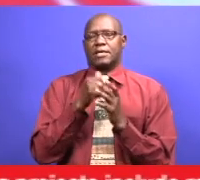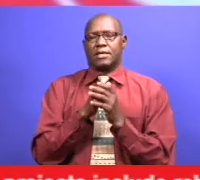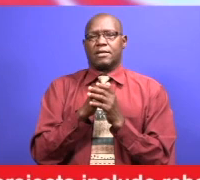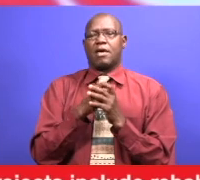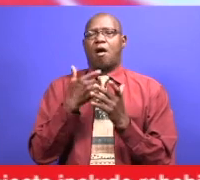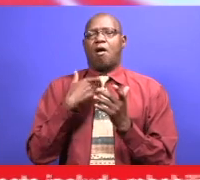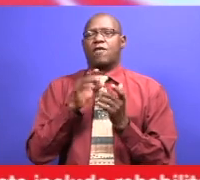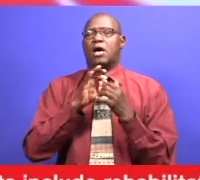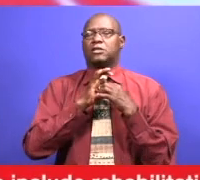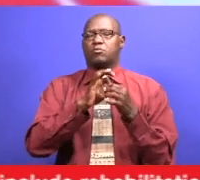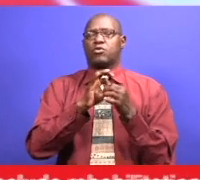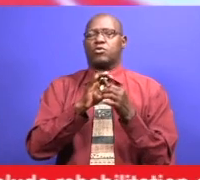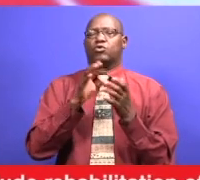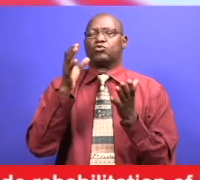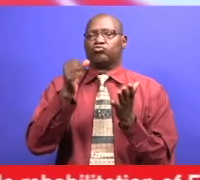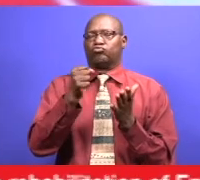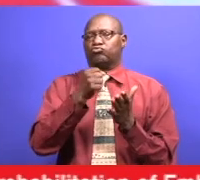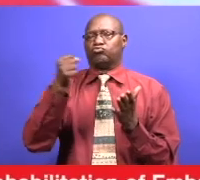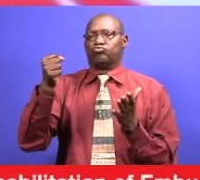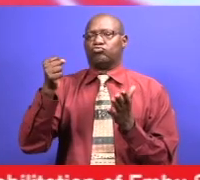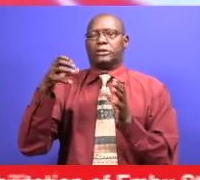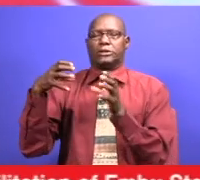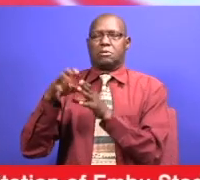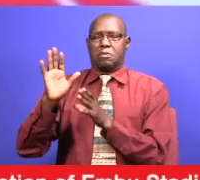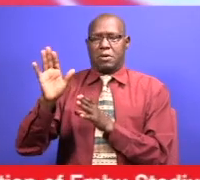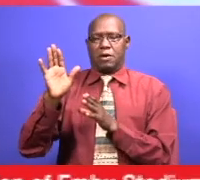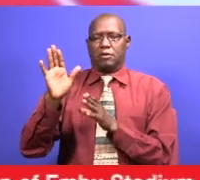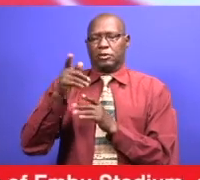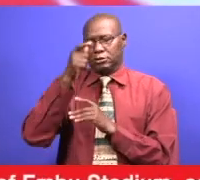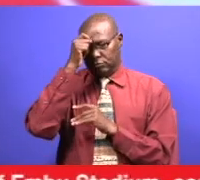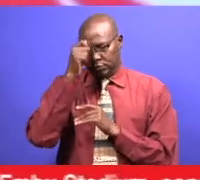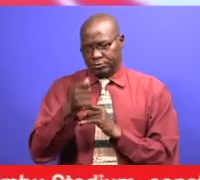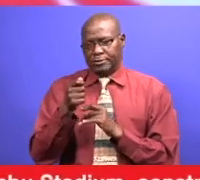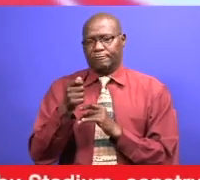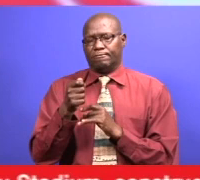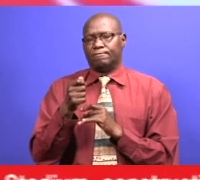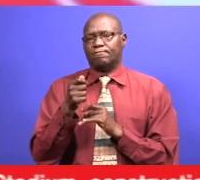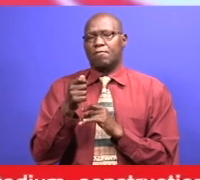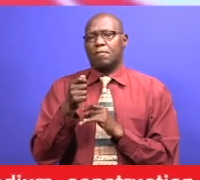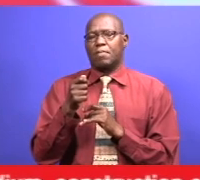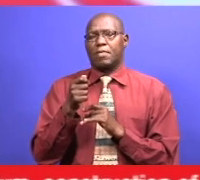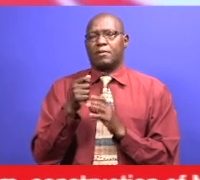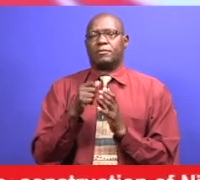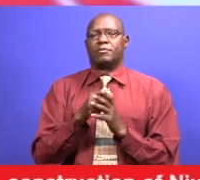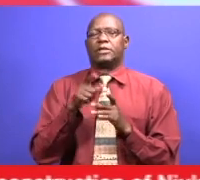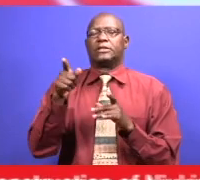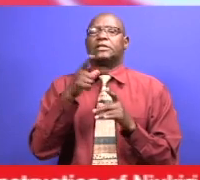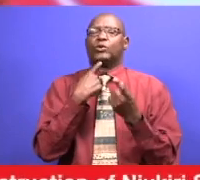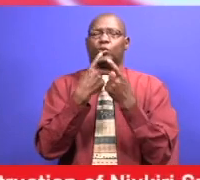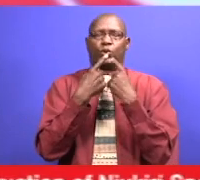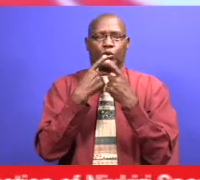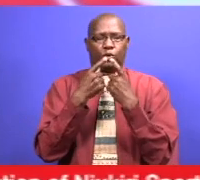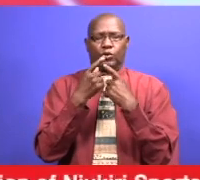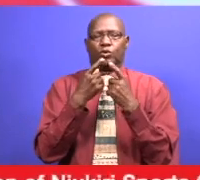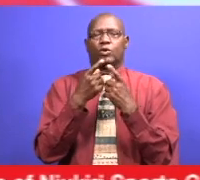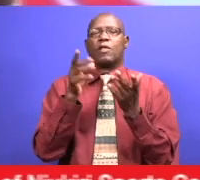azimio, wakamchukua, wakamweka kwa timu yao, wakaheshimu. Vile wananchi walivyokuwa kizungumza,